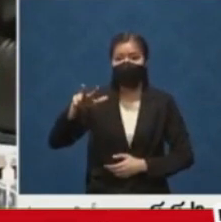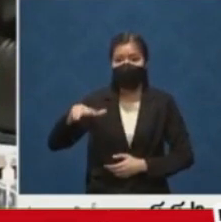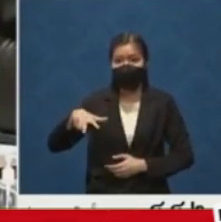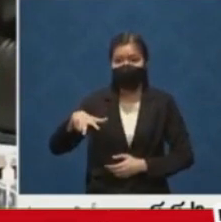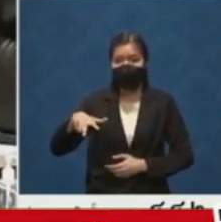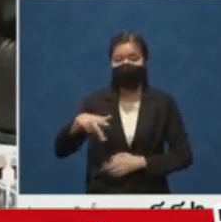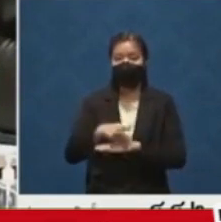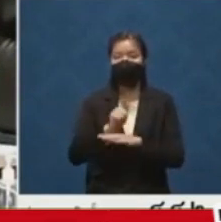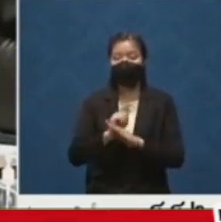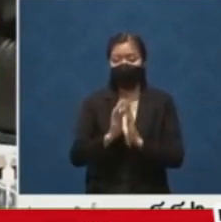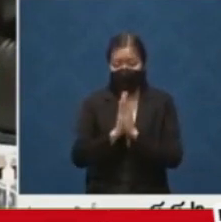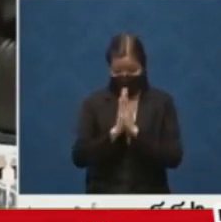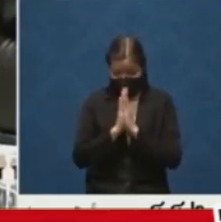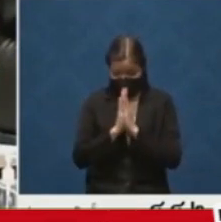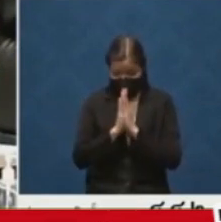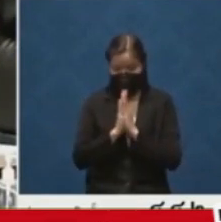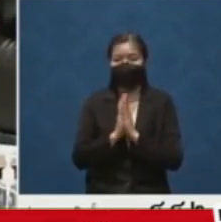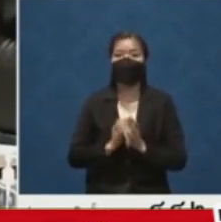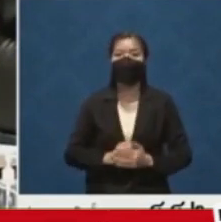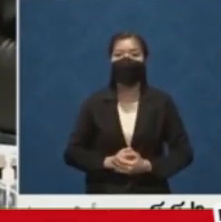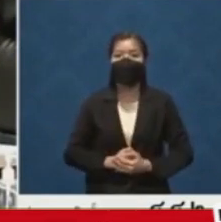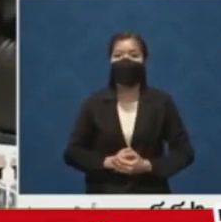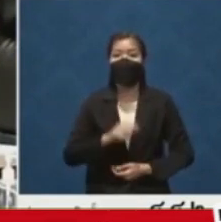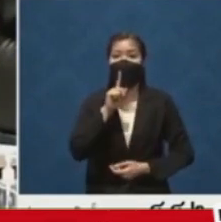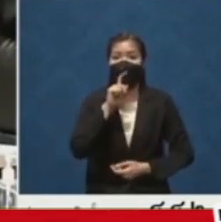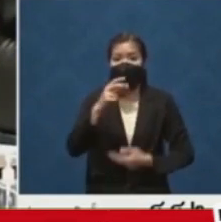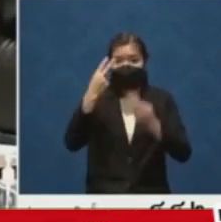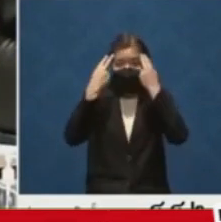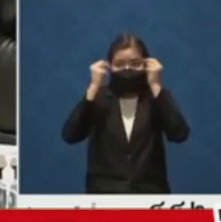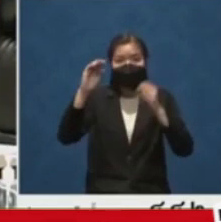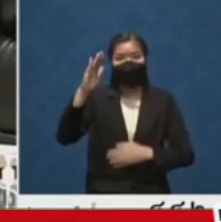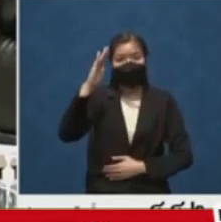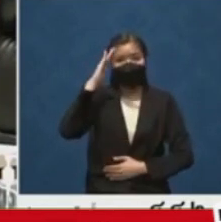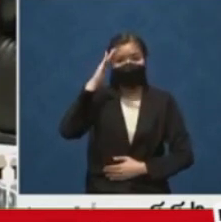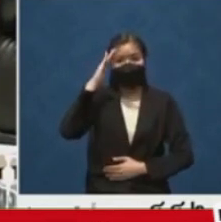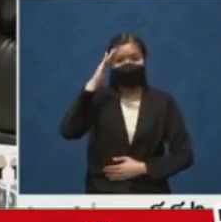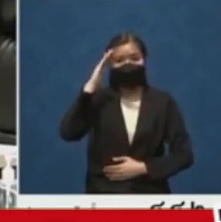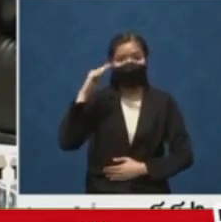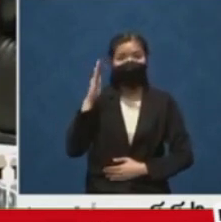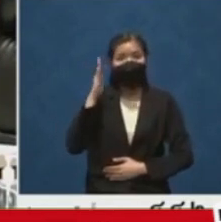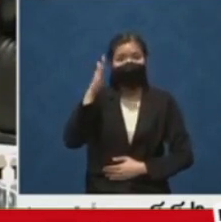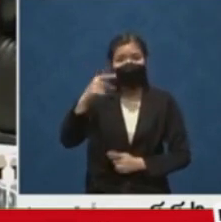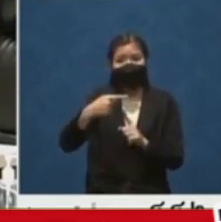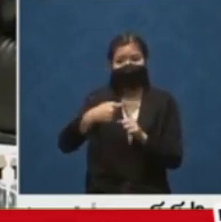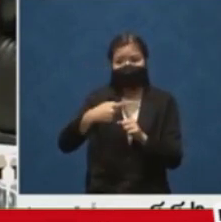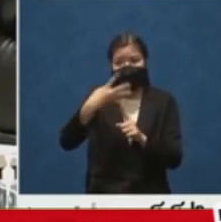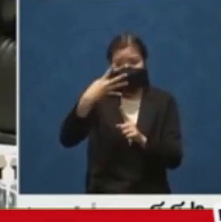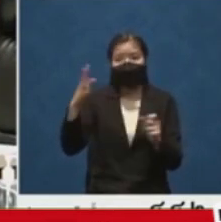ทุณภพร